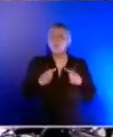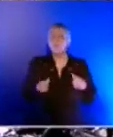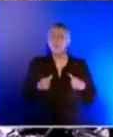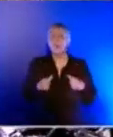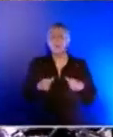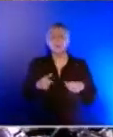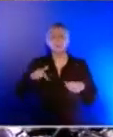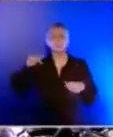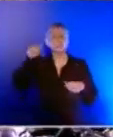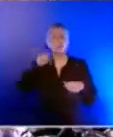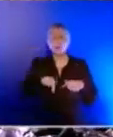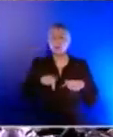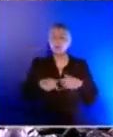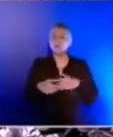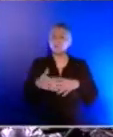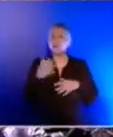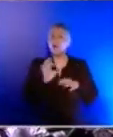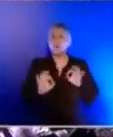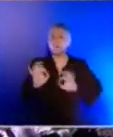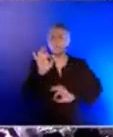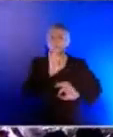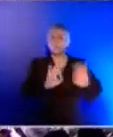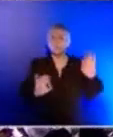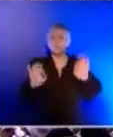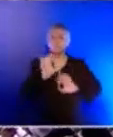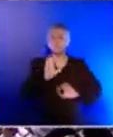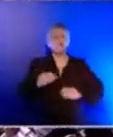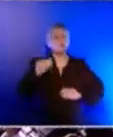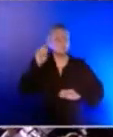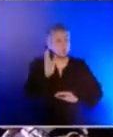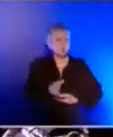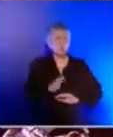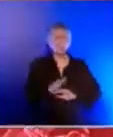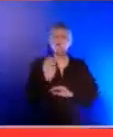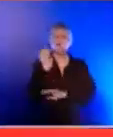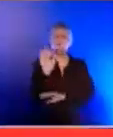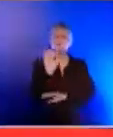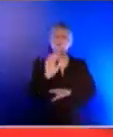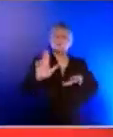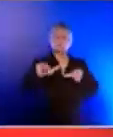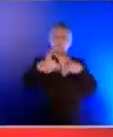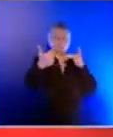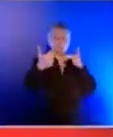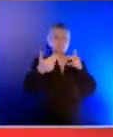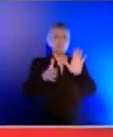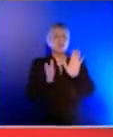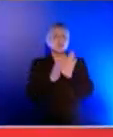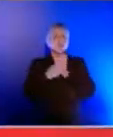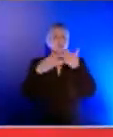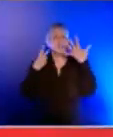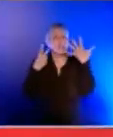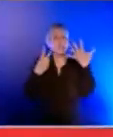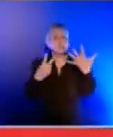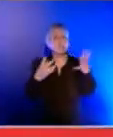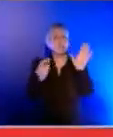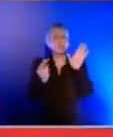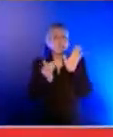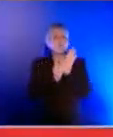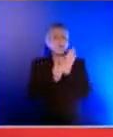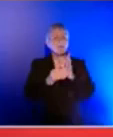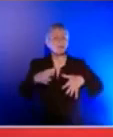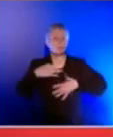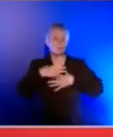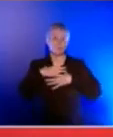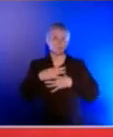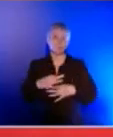του δυναμικού των μελών μας, σε μια διαδικασία διαβούλευσης και συζήτησης. 17.000 αντιπρόσωποι από όλη την Ελλάδα πήραν μέρος